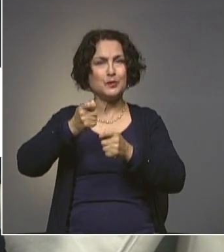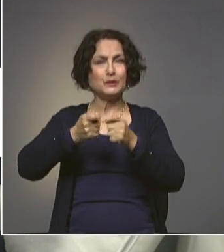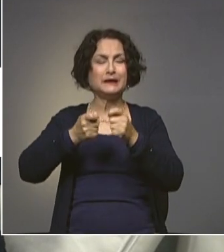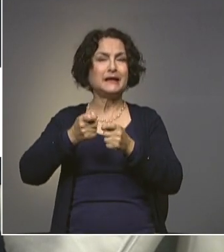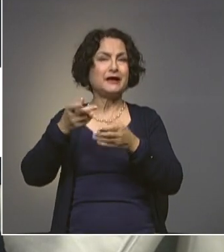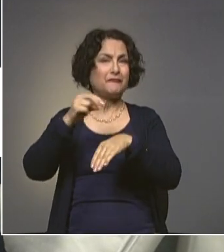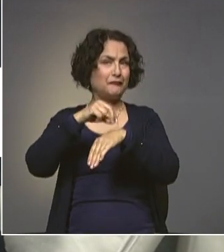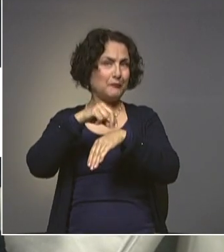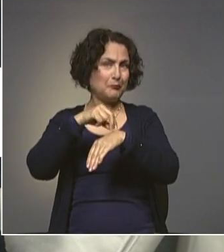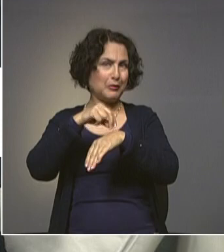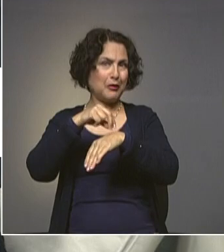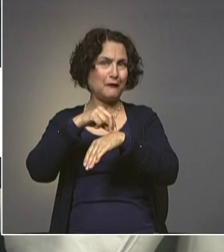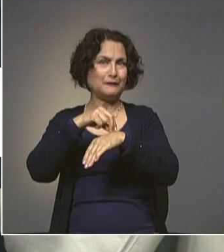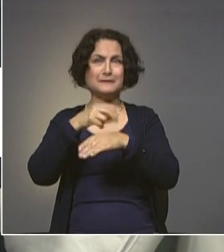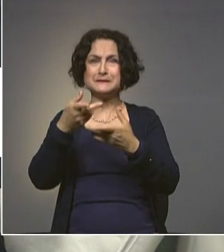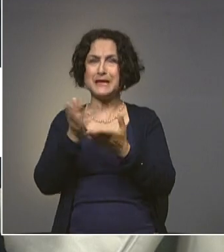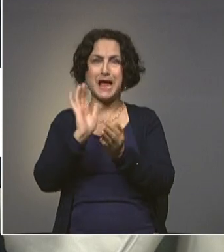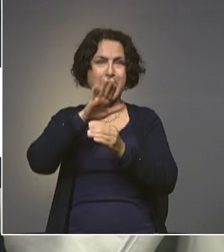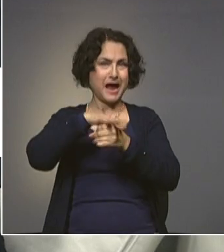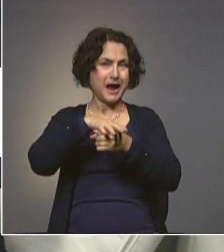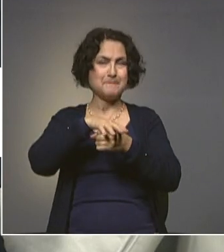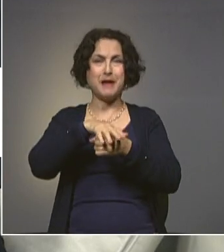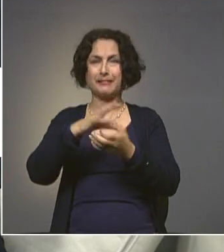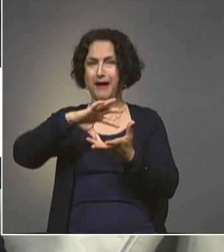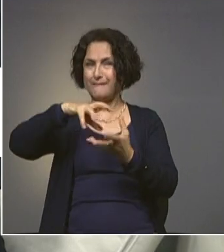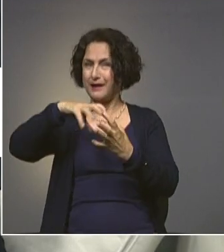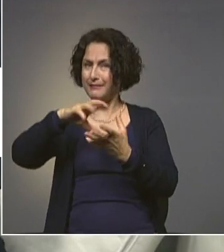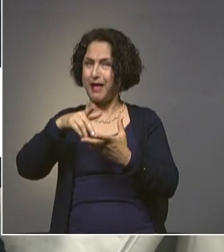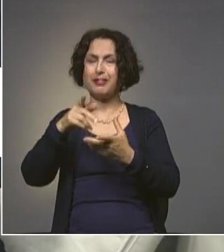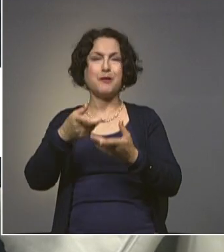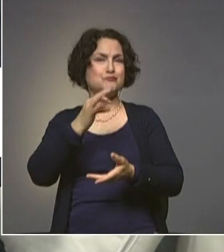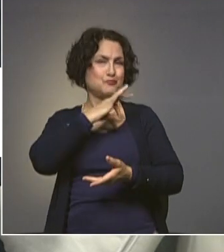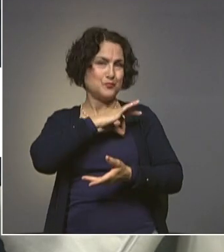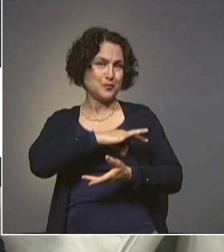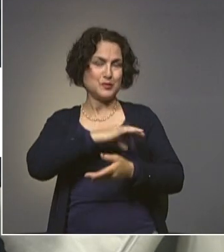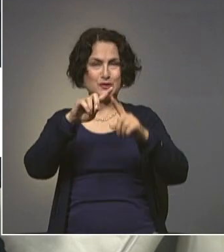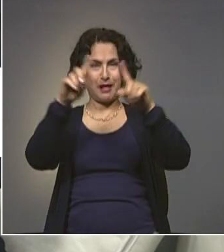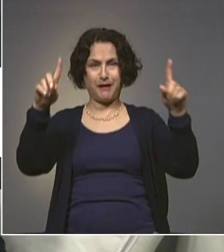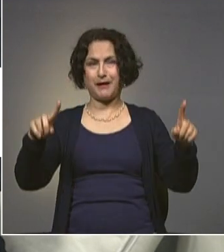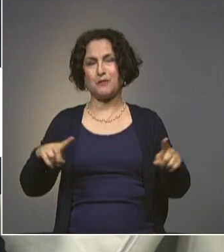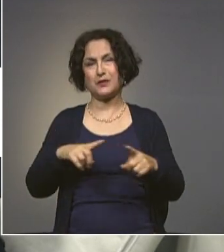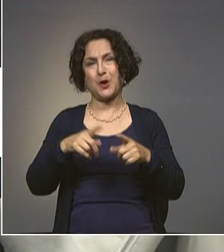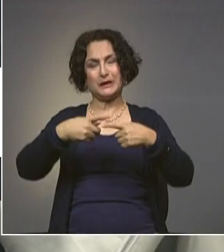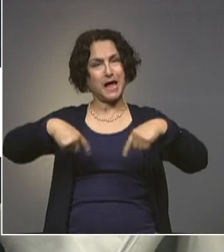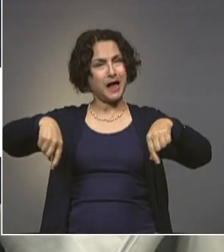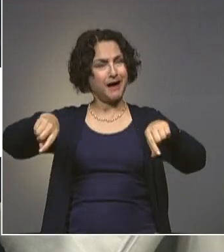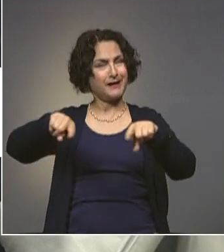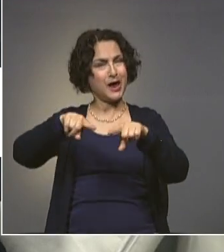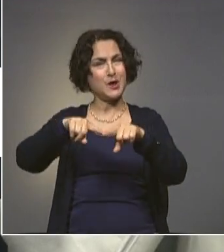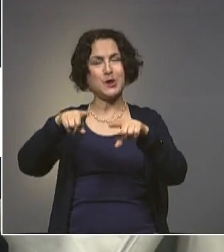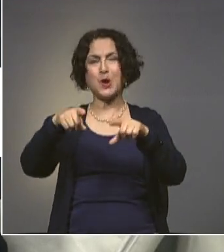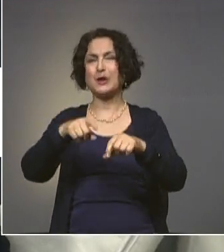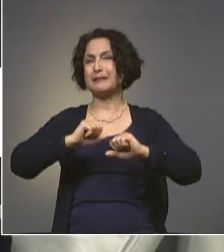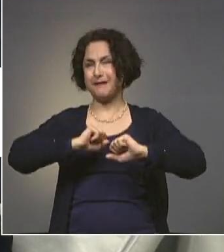арт-квартал. Или е поправил съоръжението с подръчни средства и получил грамота от районния кмет. Репортаж на Нели Ангелова